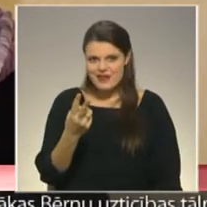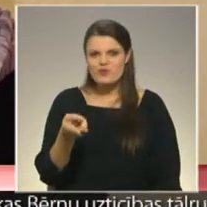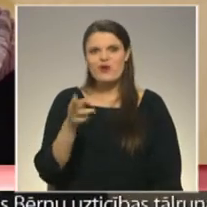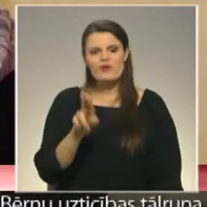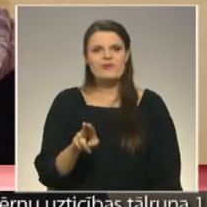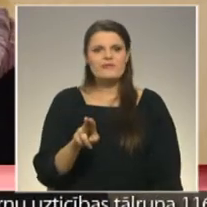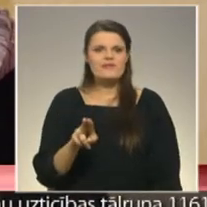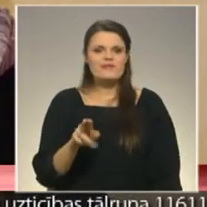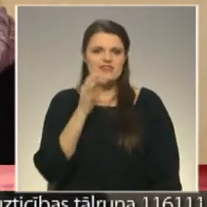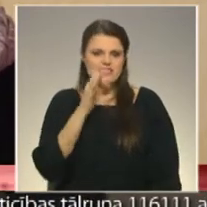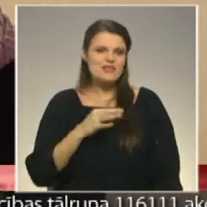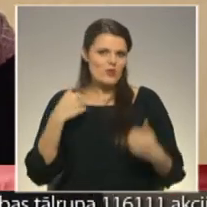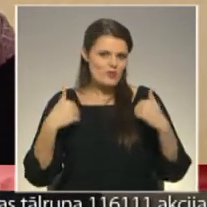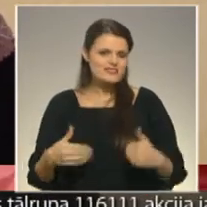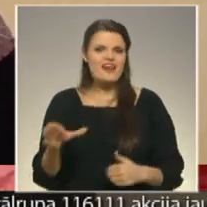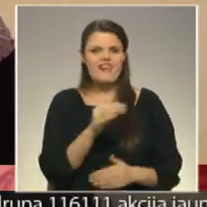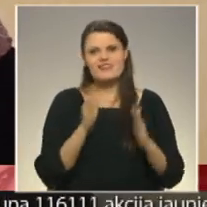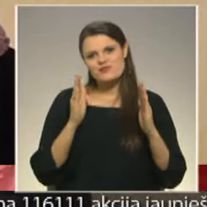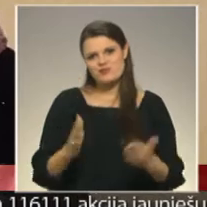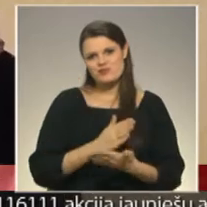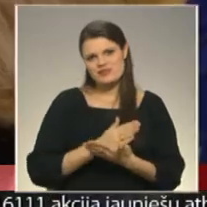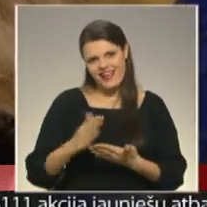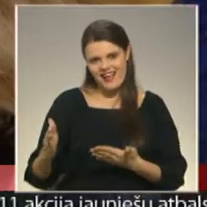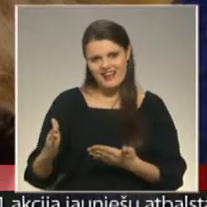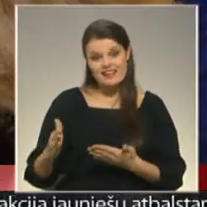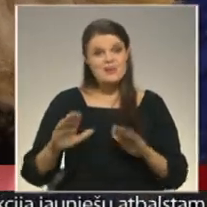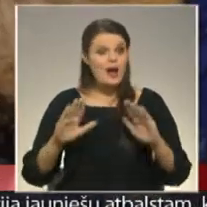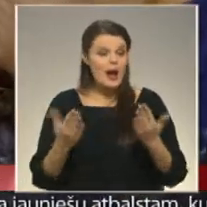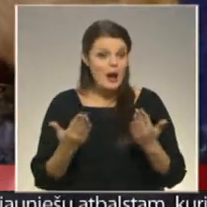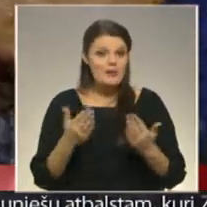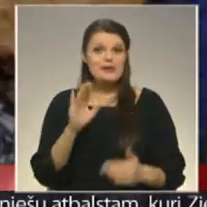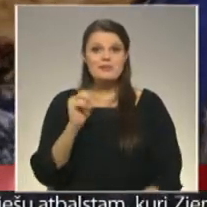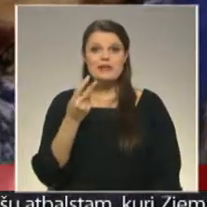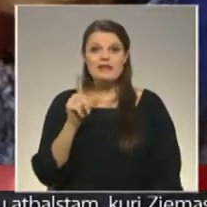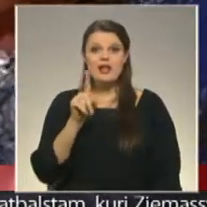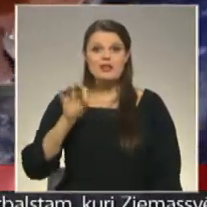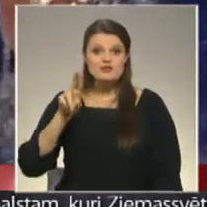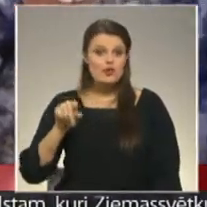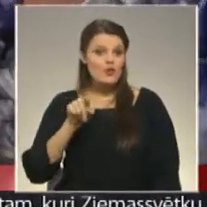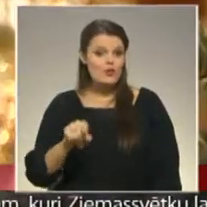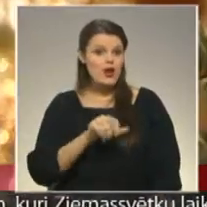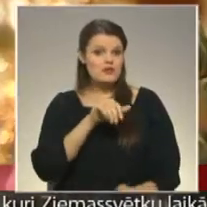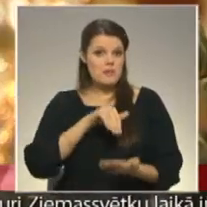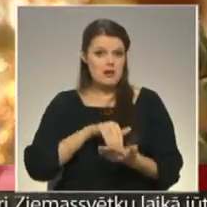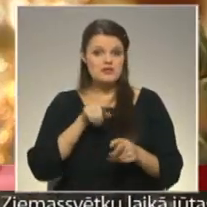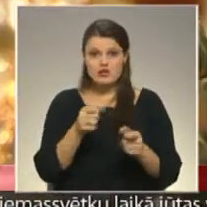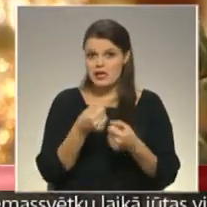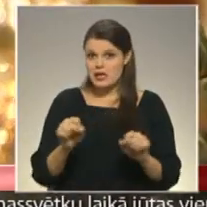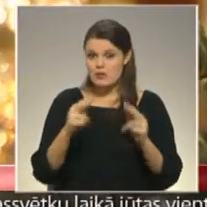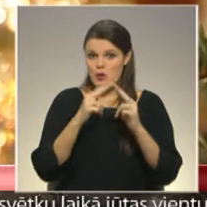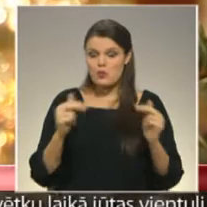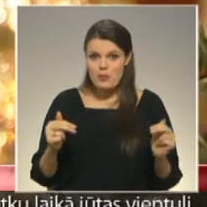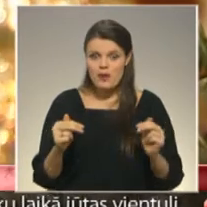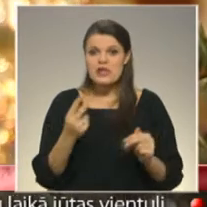un teicu sev, viss būs kārtībā. Savukārt Zane Miķelsone to, ka pastāv šādas rehabilitācijas